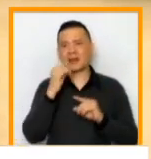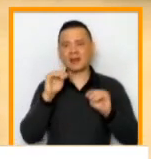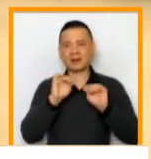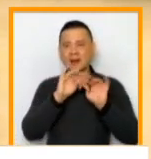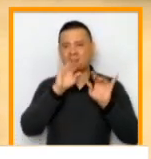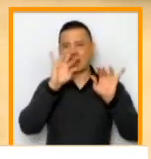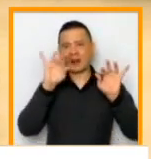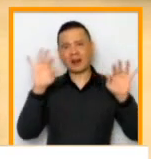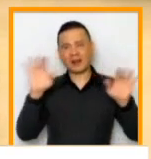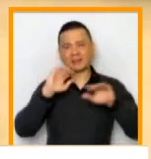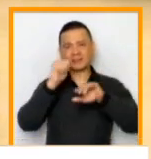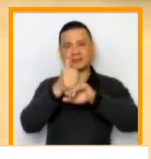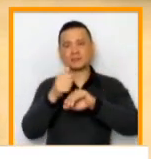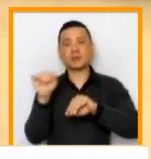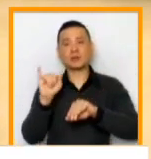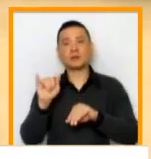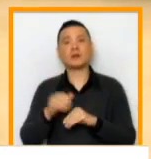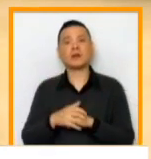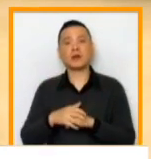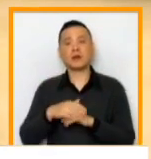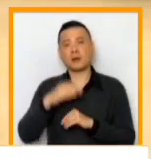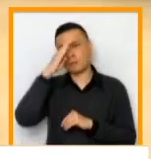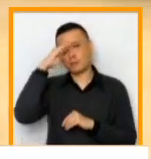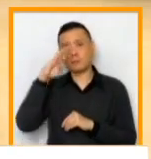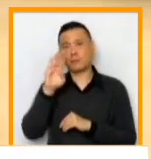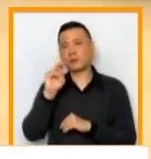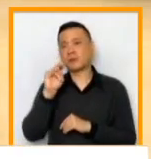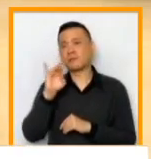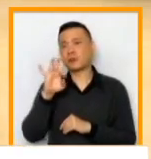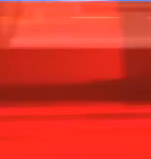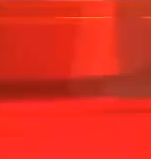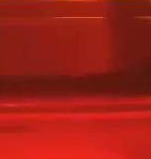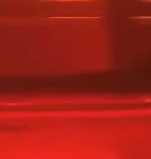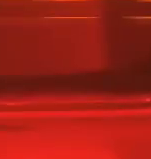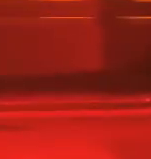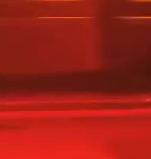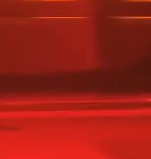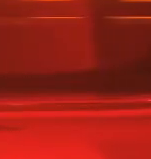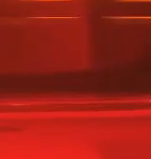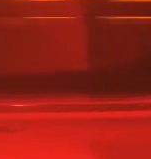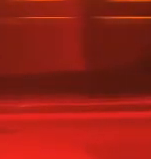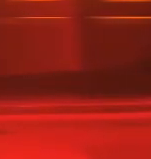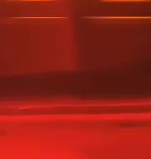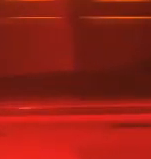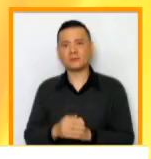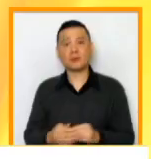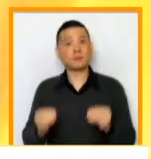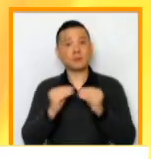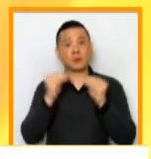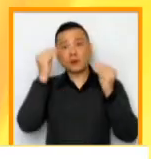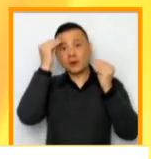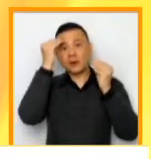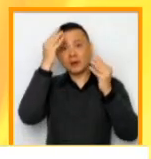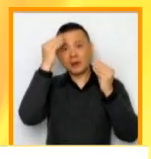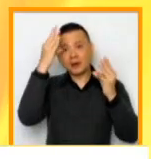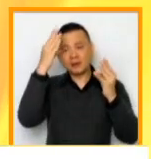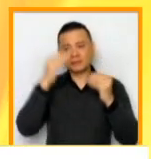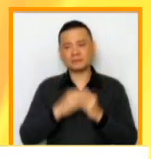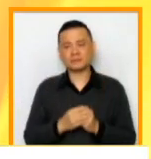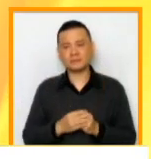sa Pinaglabanan Shrine. Live mula sa San Juan, may unang balita si James Agustin. James?